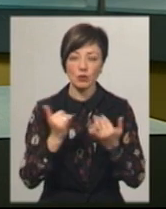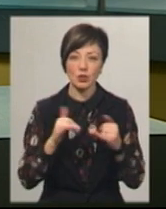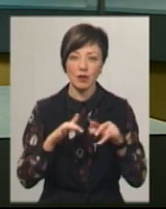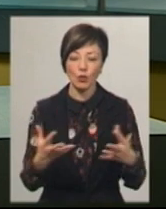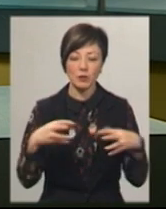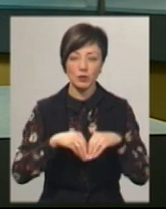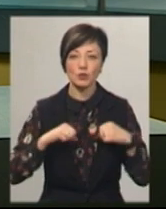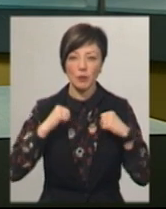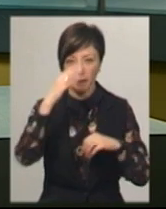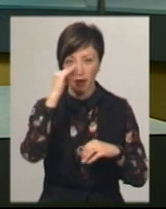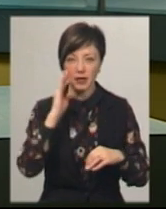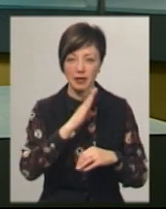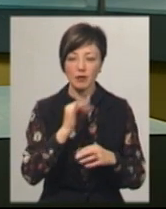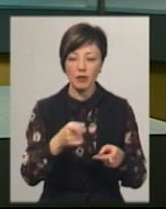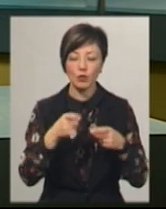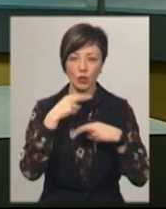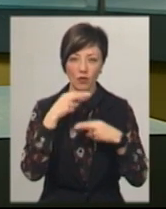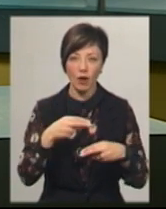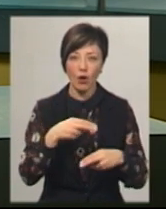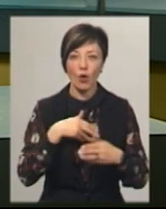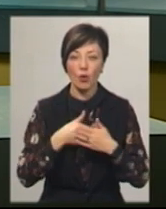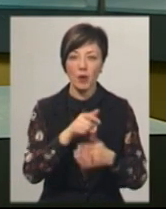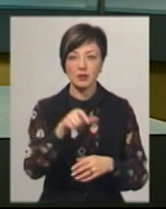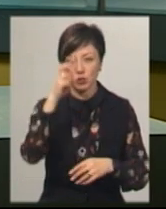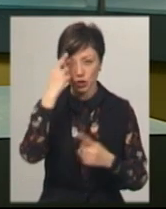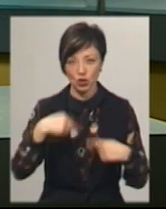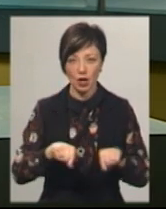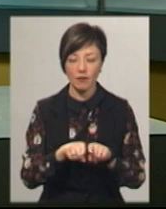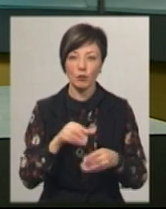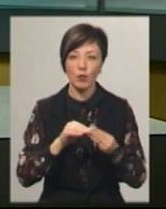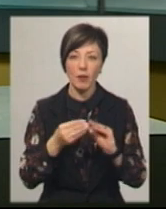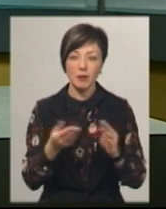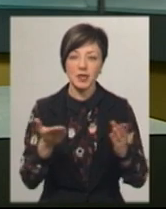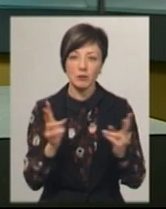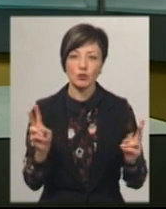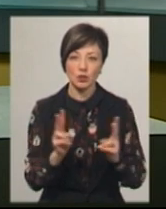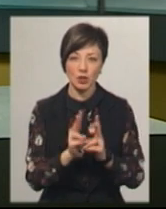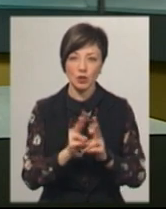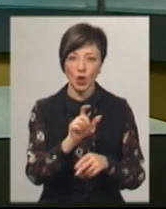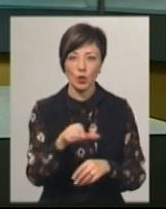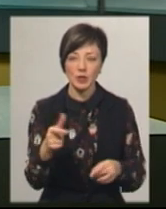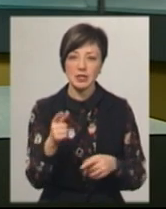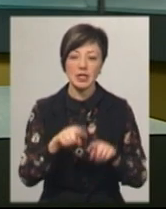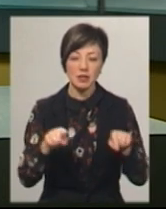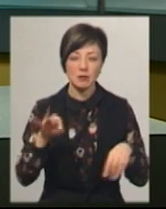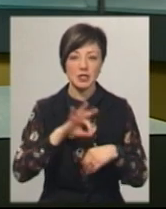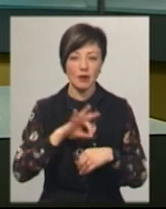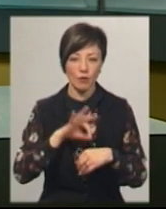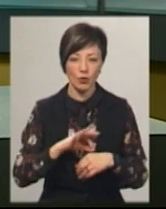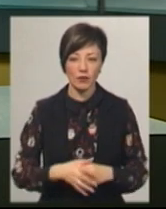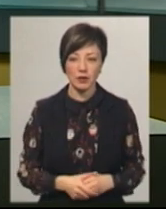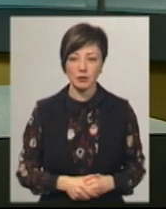– об'єднати зусилля батьків та привернути увагу громадськості і держави до проблем, з якими зіштовхуються люди з рідкісними захворюваннями.